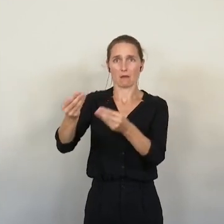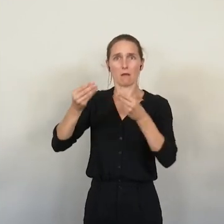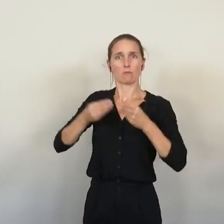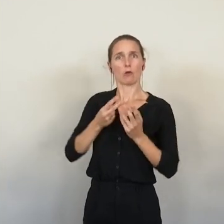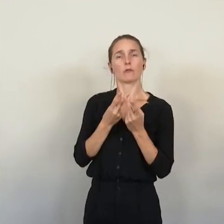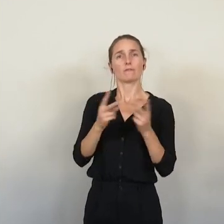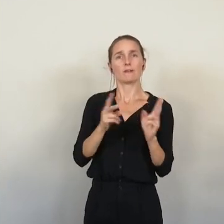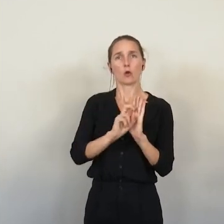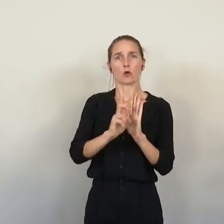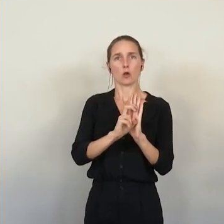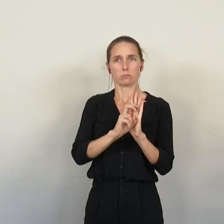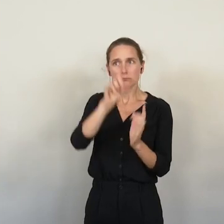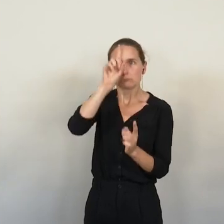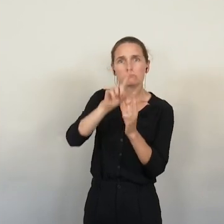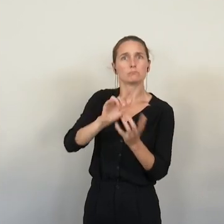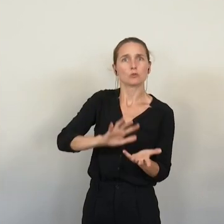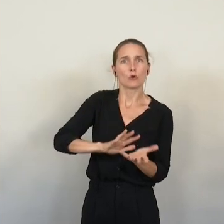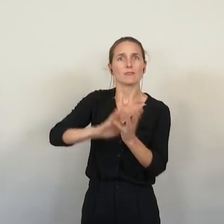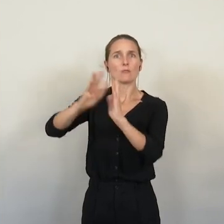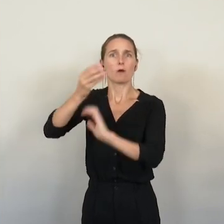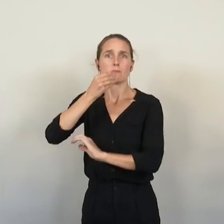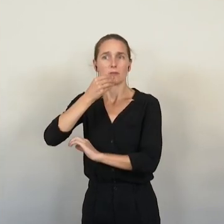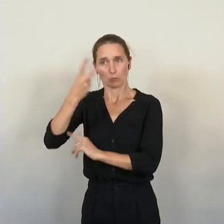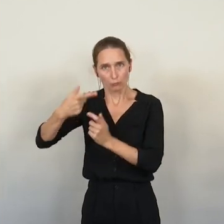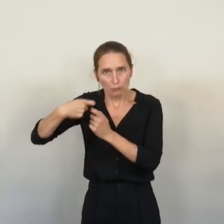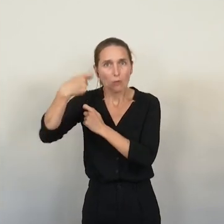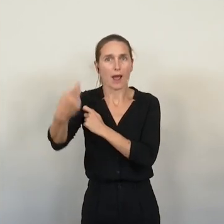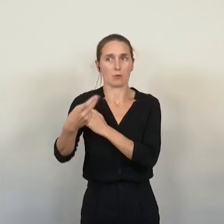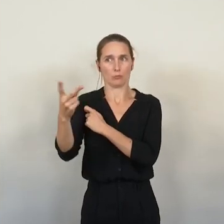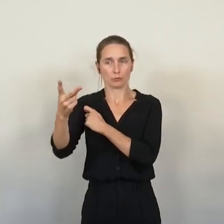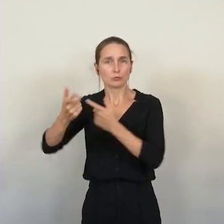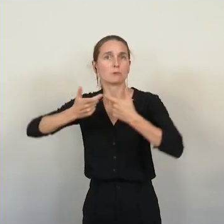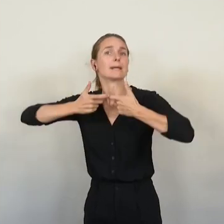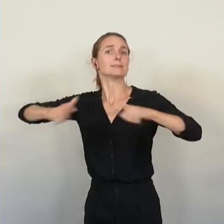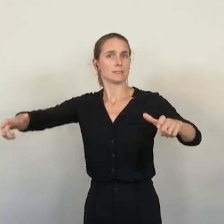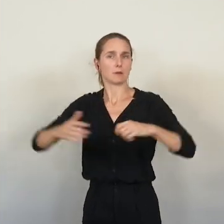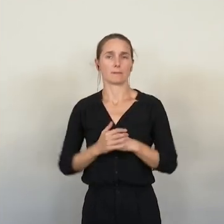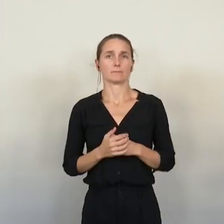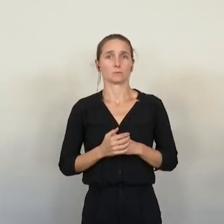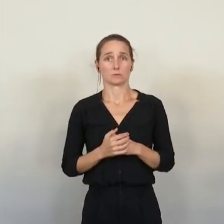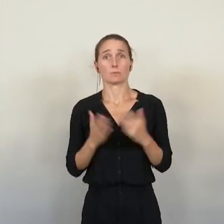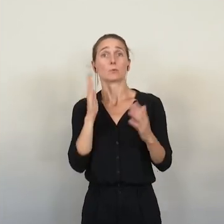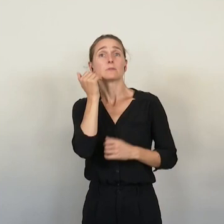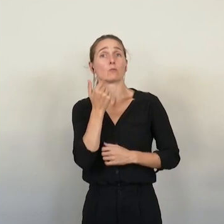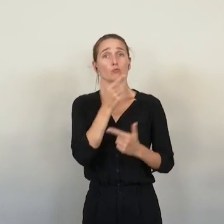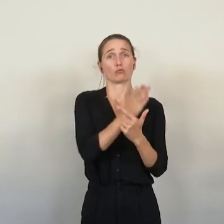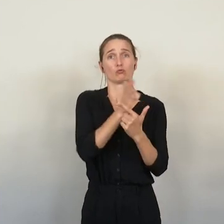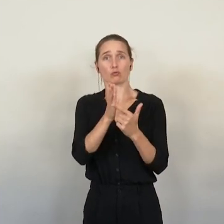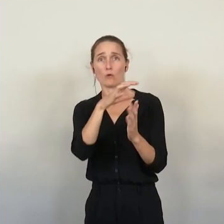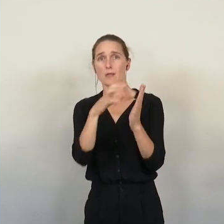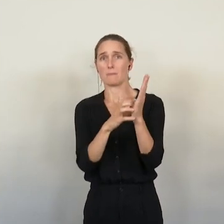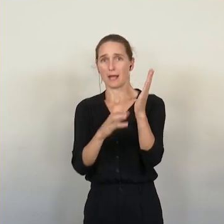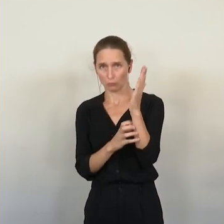plus durable et plus accessible pour toutes et tous elle se positionne au travers de ces deux délibérations en faveur d'un d'un